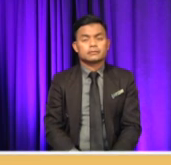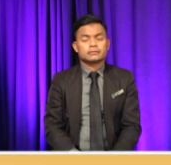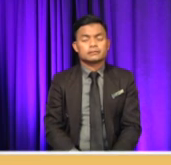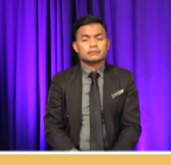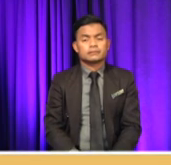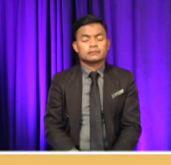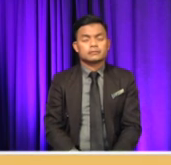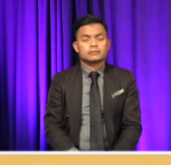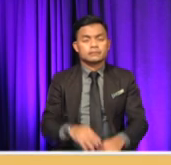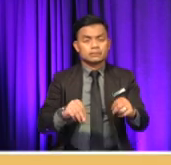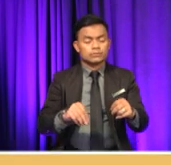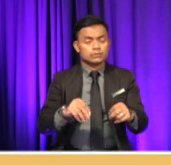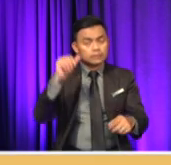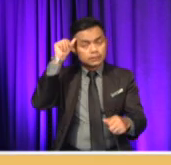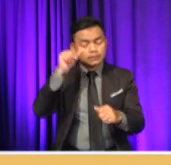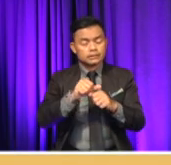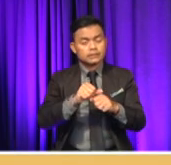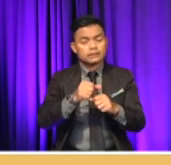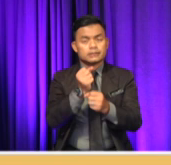ingat dia